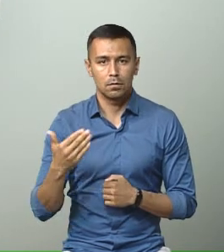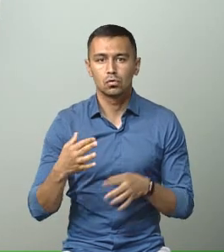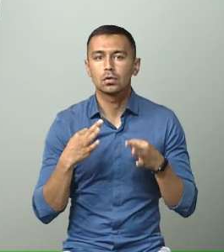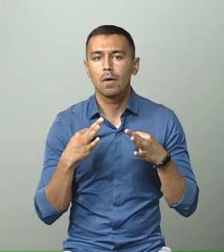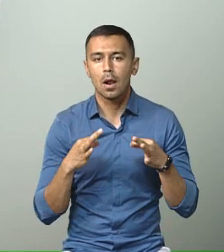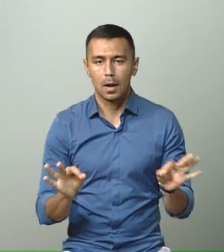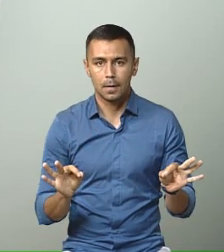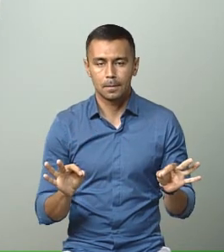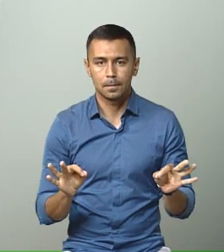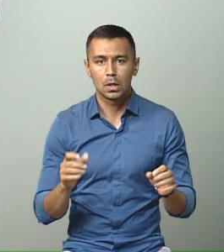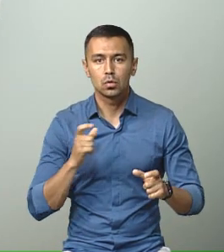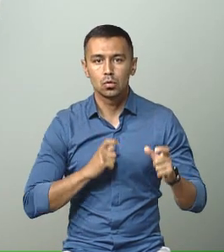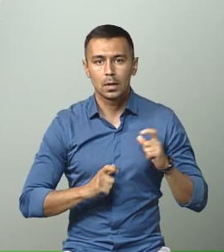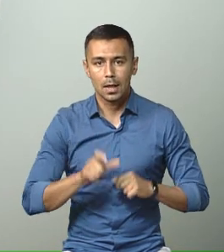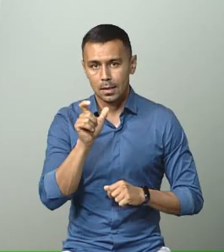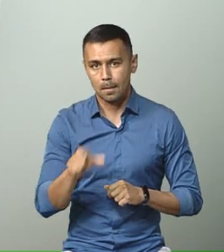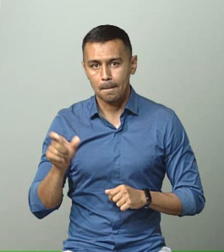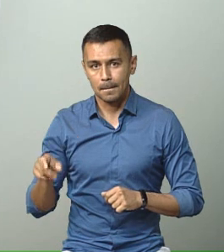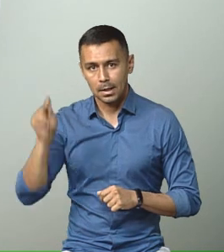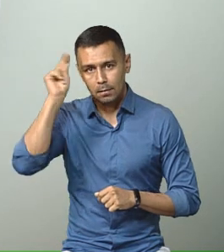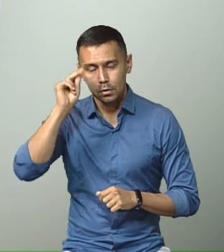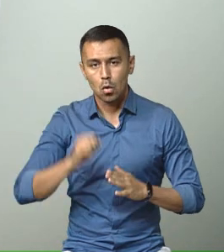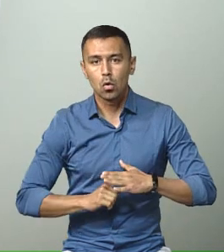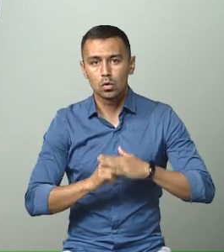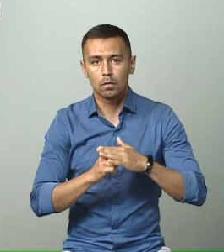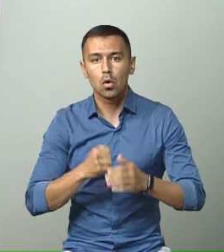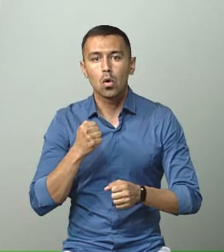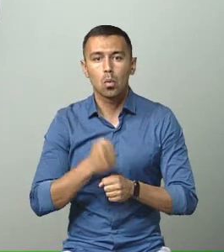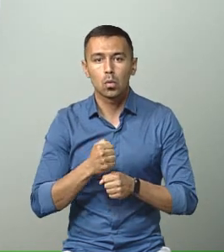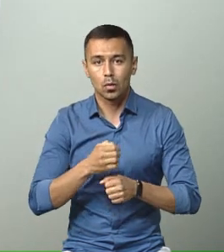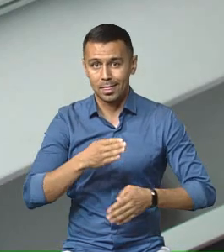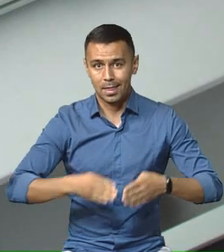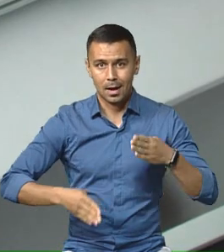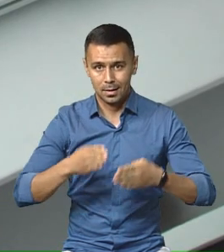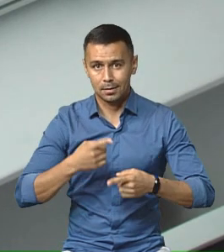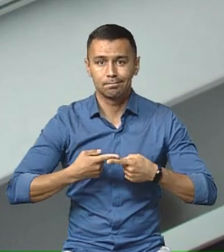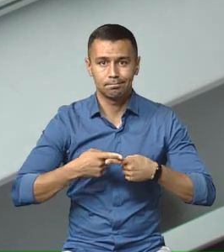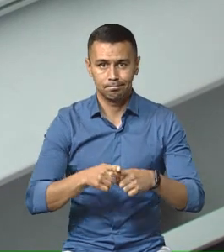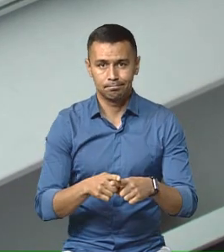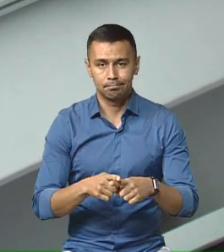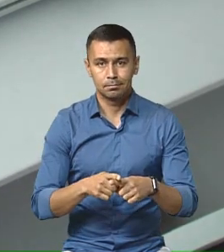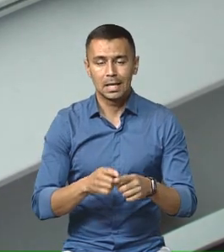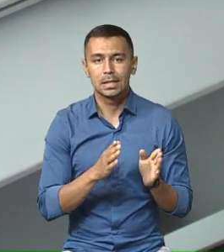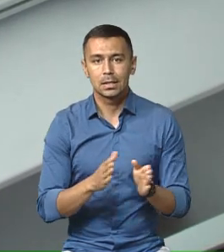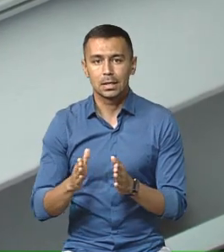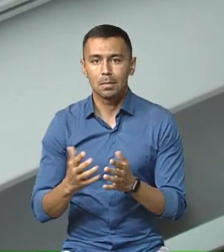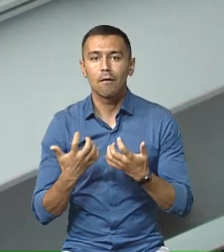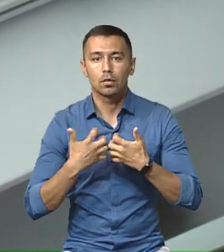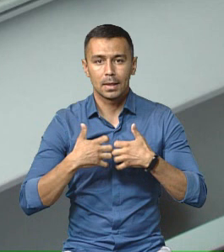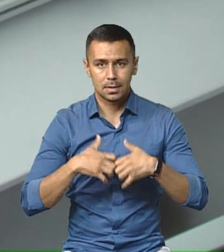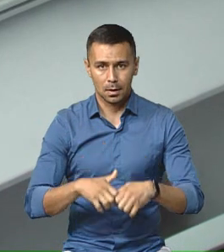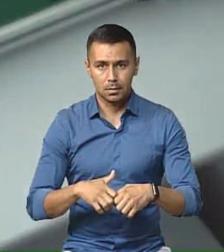дозволяє студентам навчитися основ робомехатроніки, робототехніки, систем